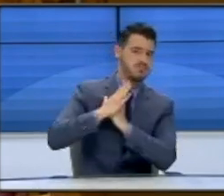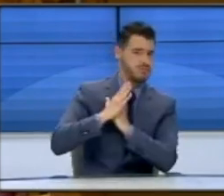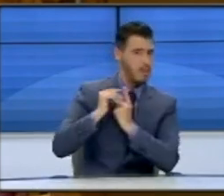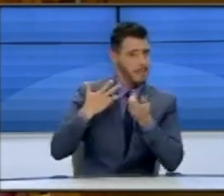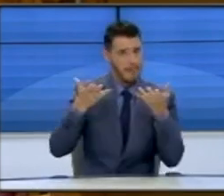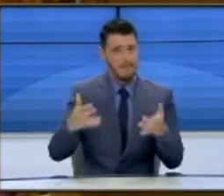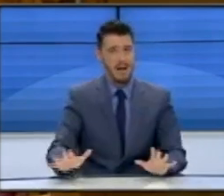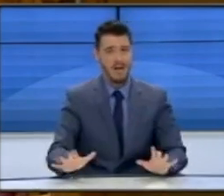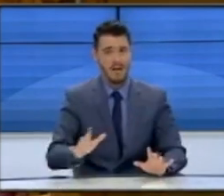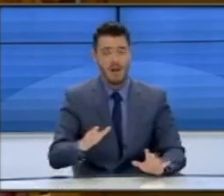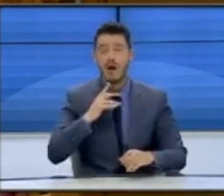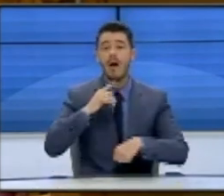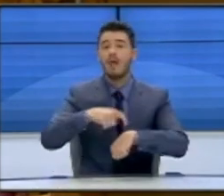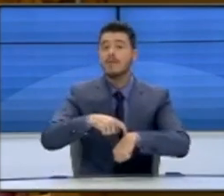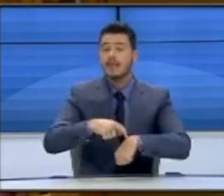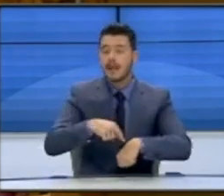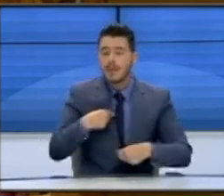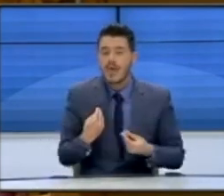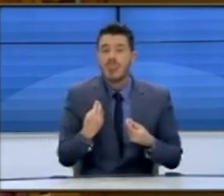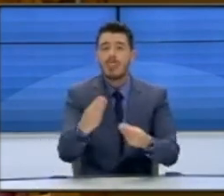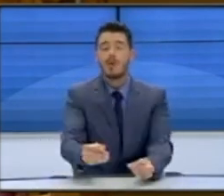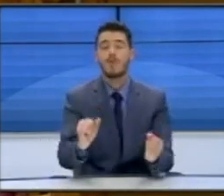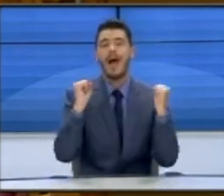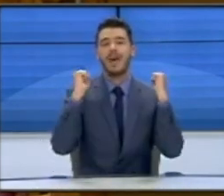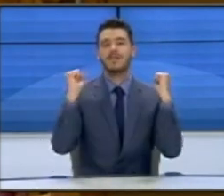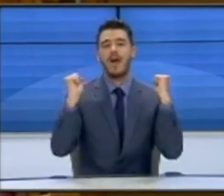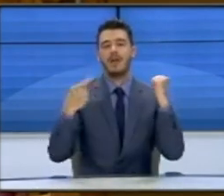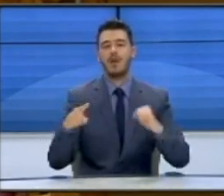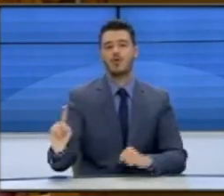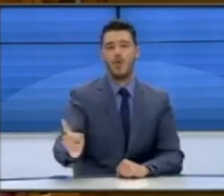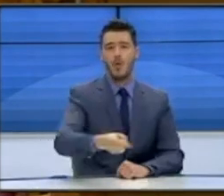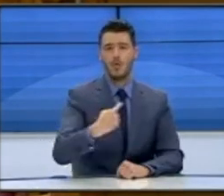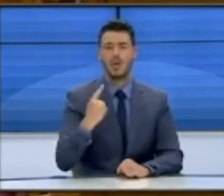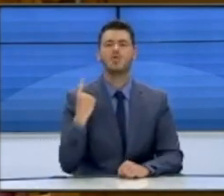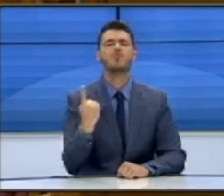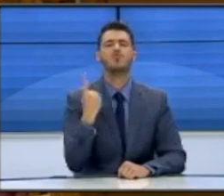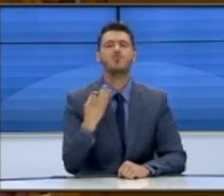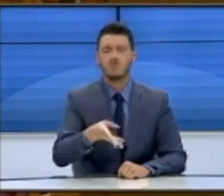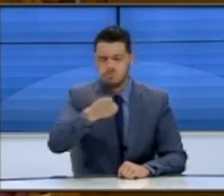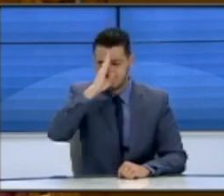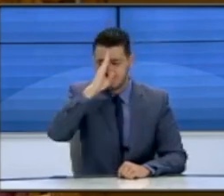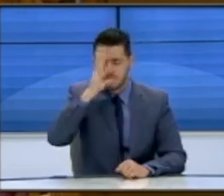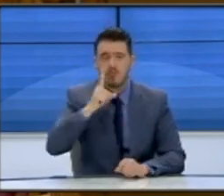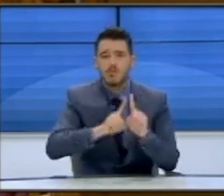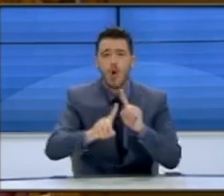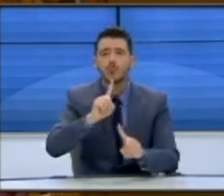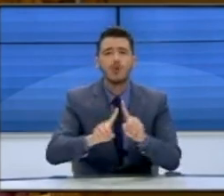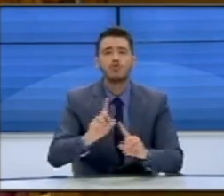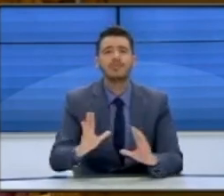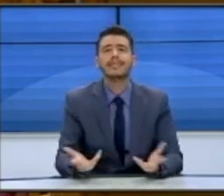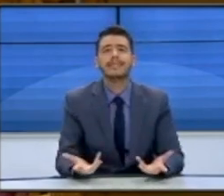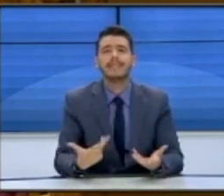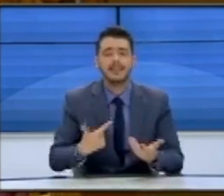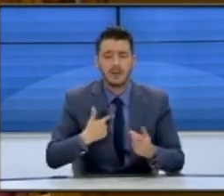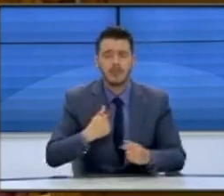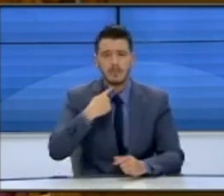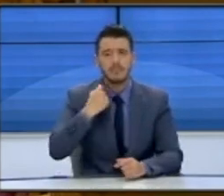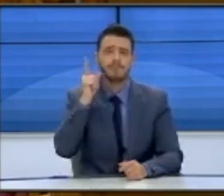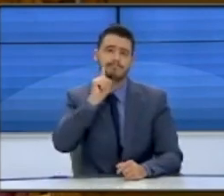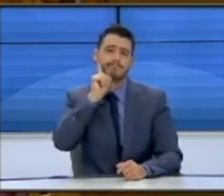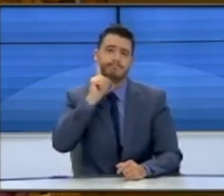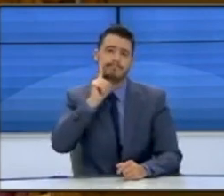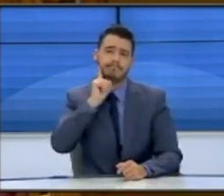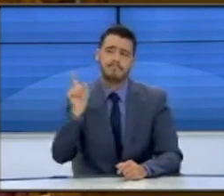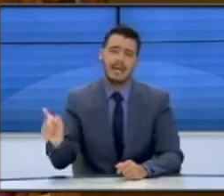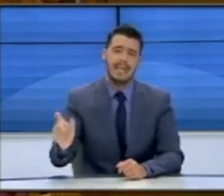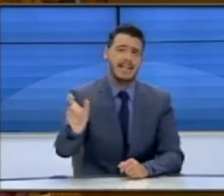ασφάλεια σε κάθε θύμα της. Πρωτίστως τα θύματα είναι οι γυναίκες, να αναζητήσουν το δίκαιό τους, να μπορούν να προσφύγουν